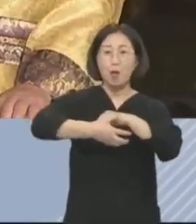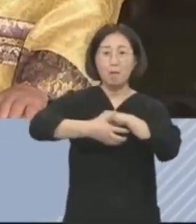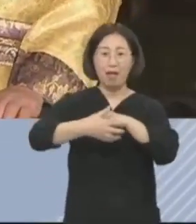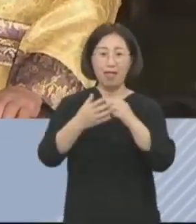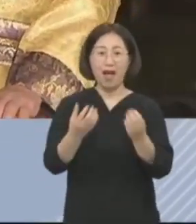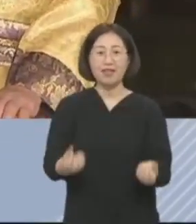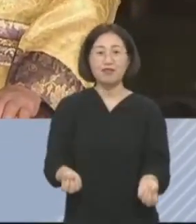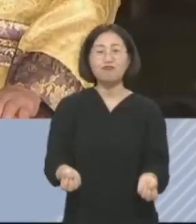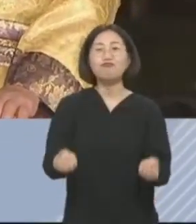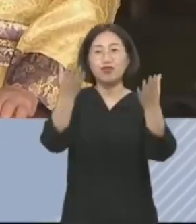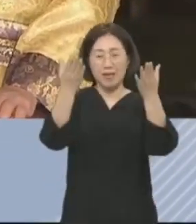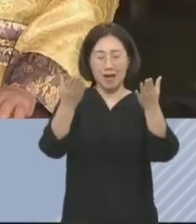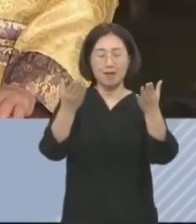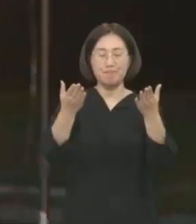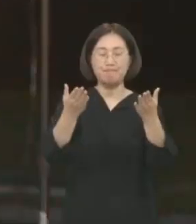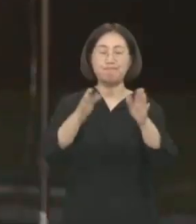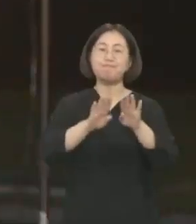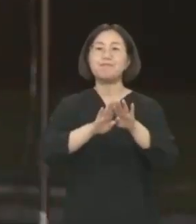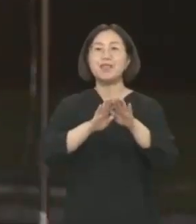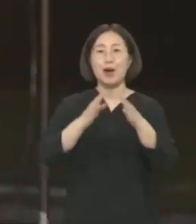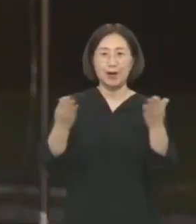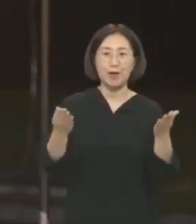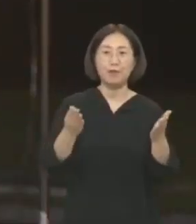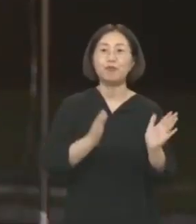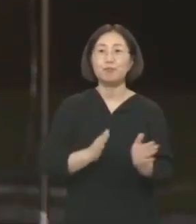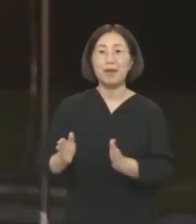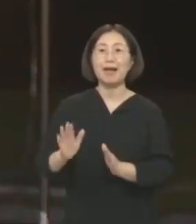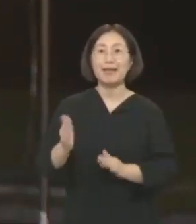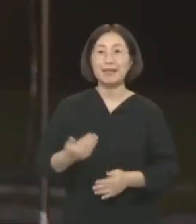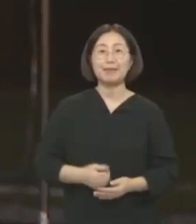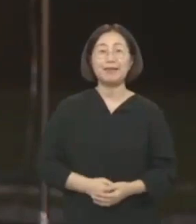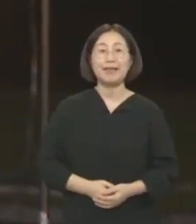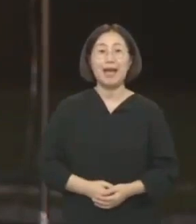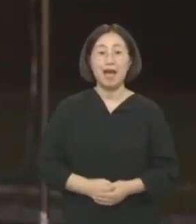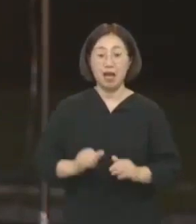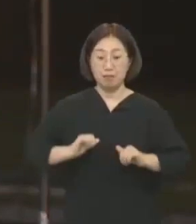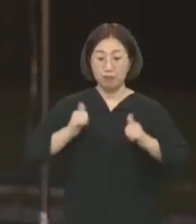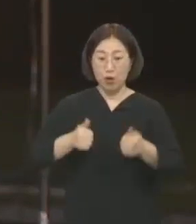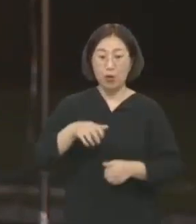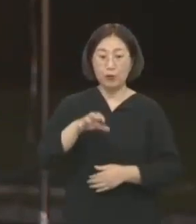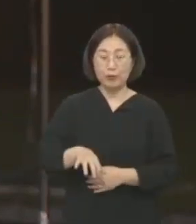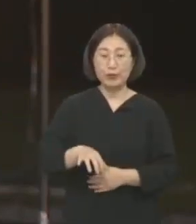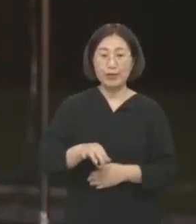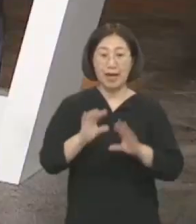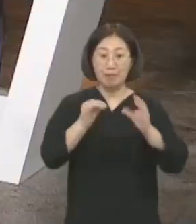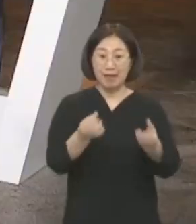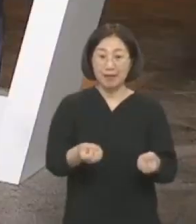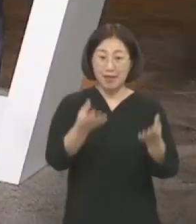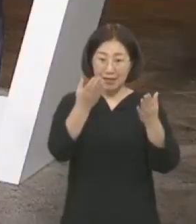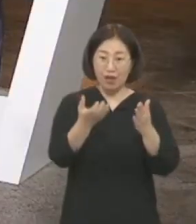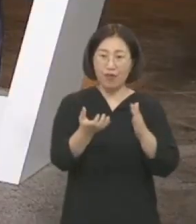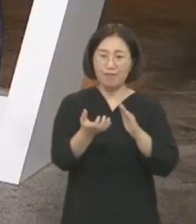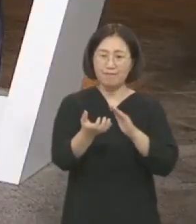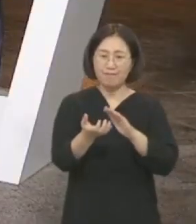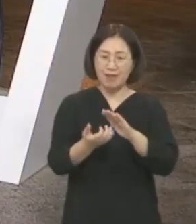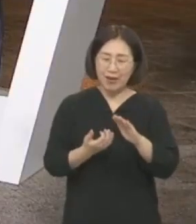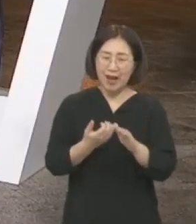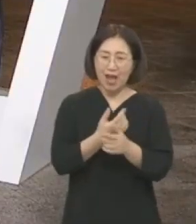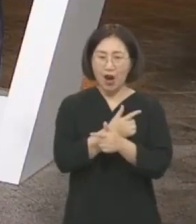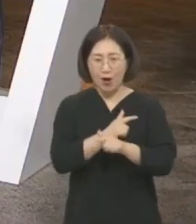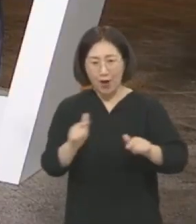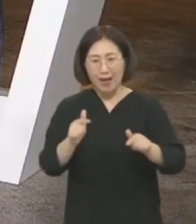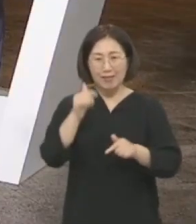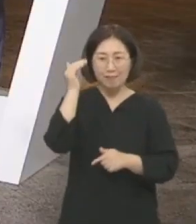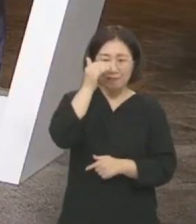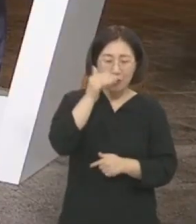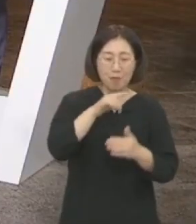세계 축제로 한번 크게 치르게 됐습니다. 네. 네, 부여군이 이번 대백제전을 앞두고 다양한 볼거리와 즐길거리